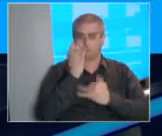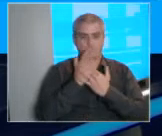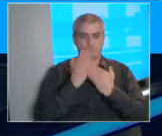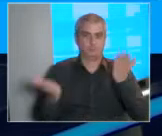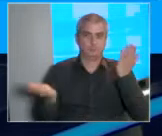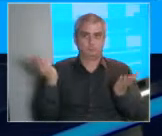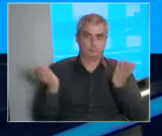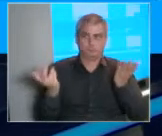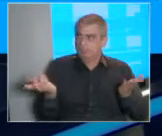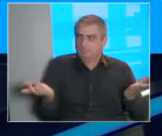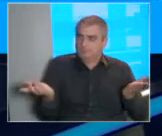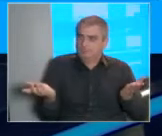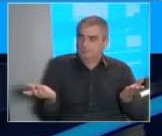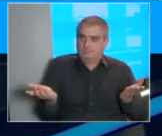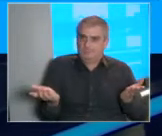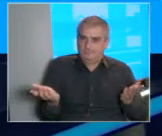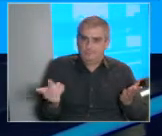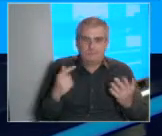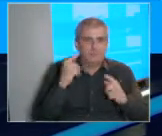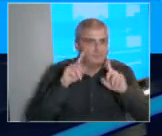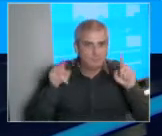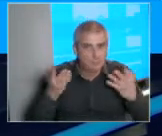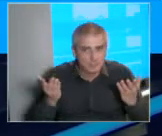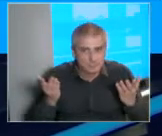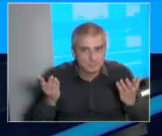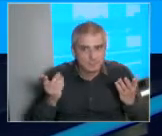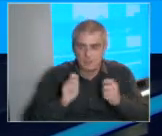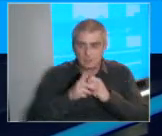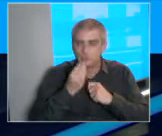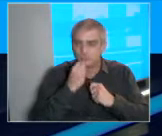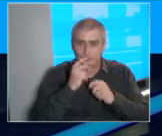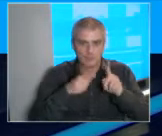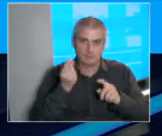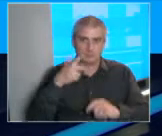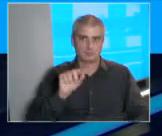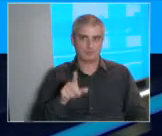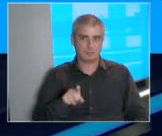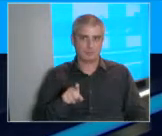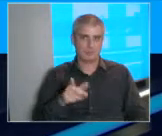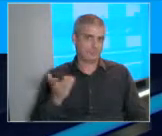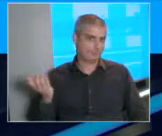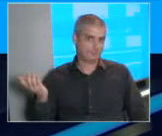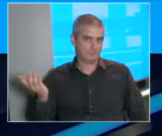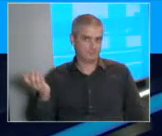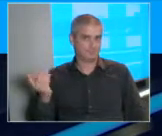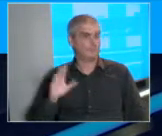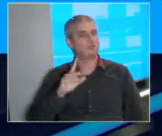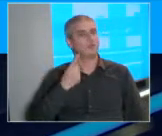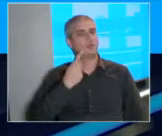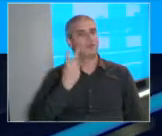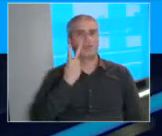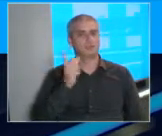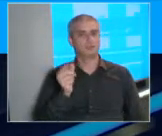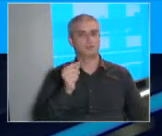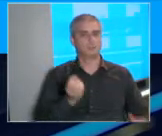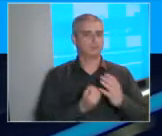מתחלקות בין שני הצדדים, זה עלויות. ובסוגריים, לשלם מזונות לפעמים יותר זול, אוקיי? מה קורה אגב אם אחד מבני